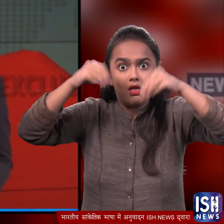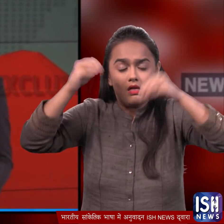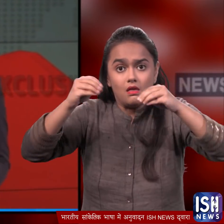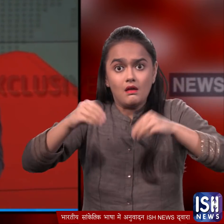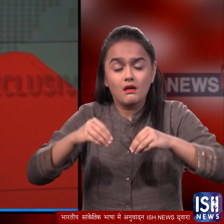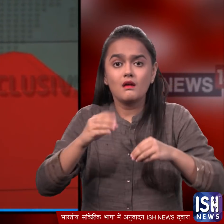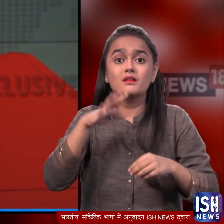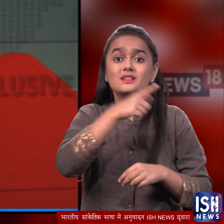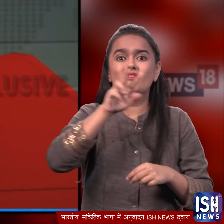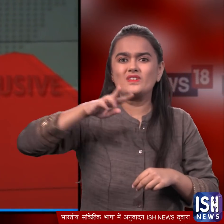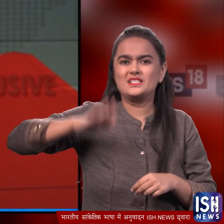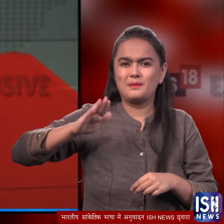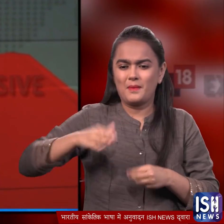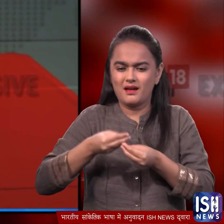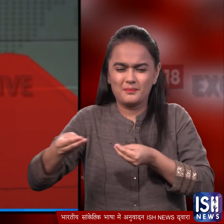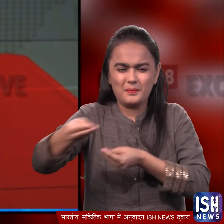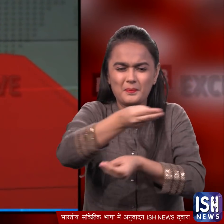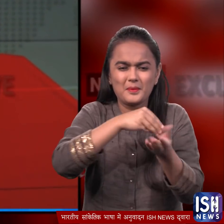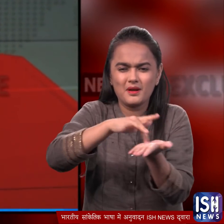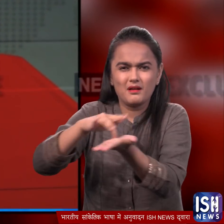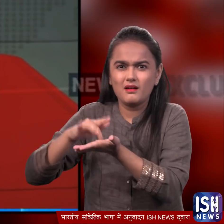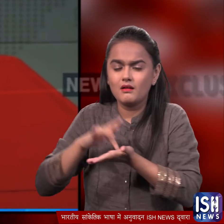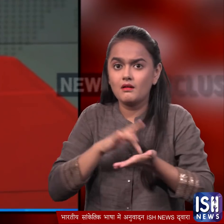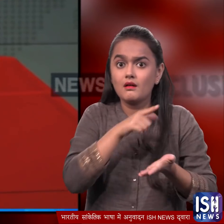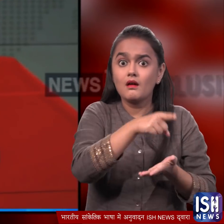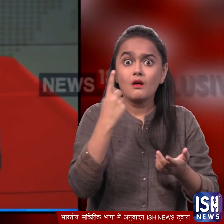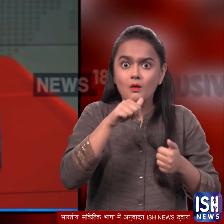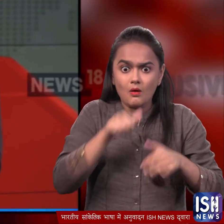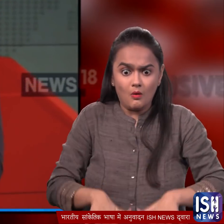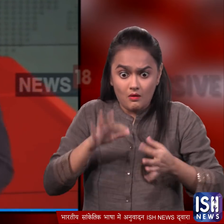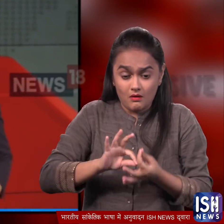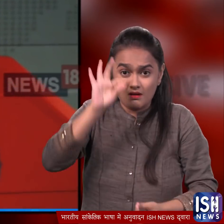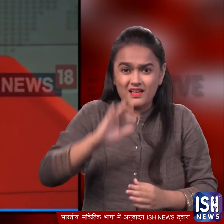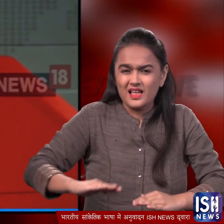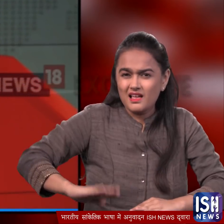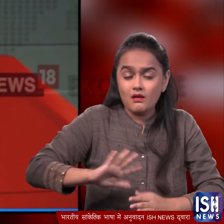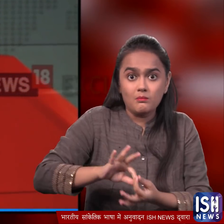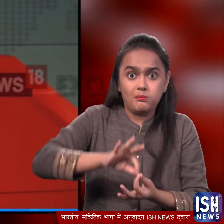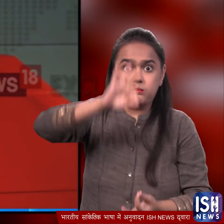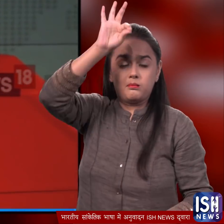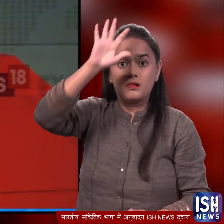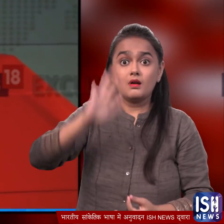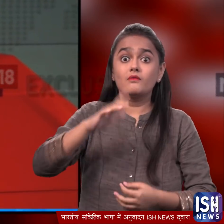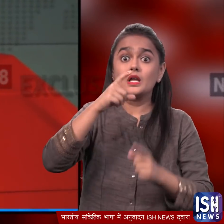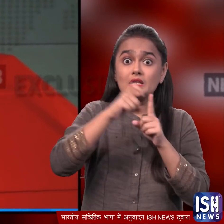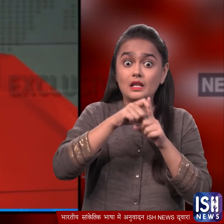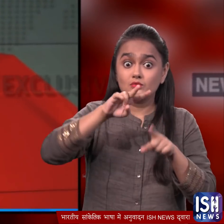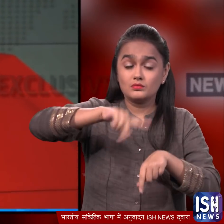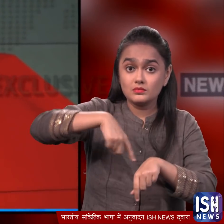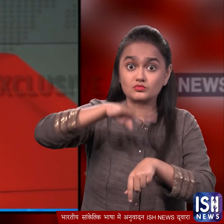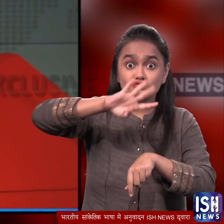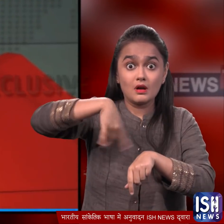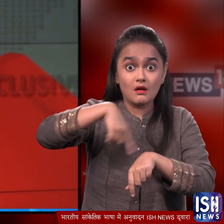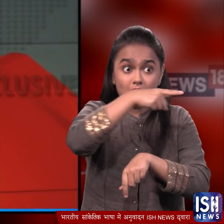जिसकी वजह से वहां विधानसभा के आसपास के इलाके में भी सड़कों पर कई फीट पानी भर गया। जबकि दिल्ली में अब 2-4 घंटे की बारिश